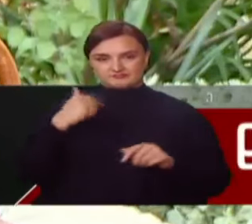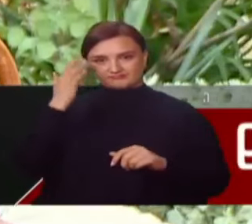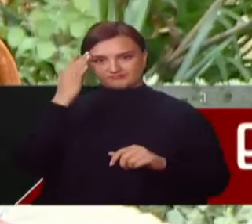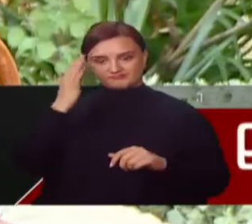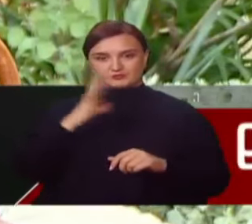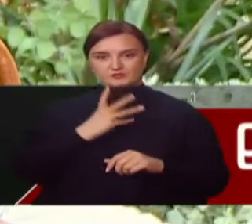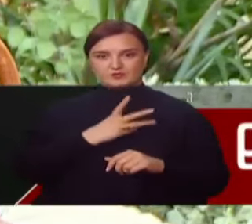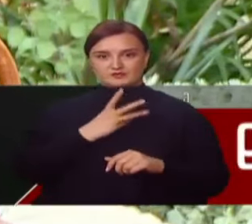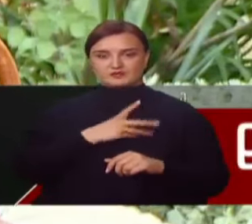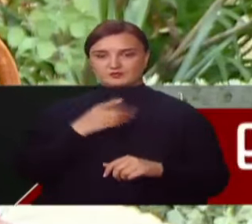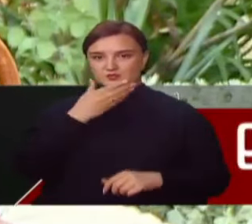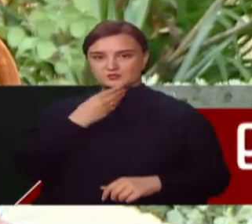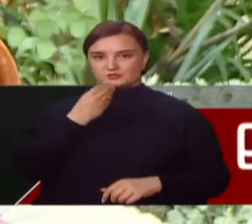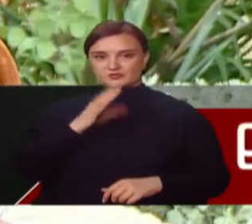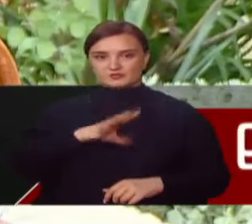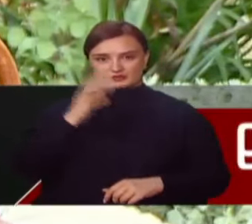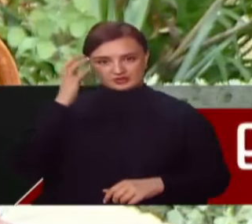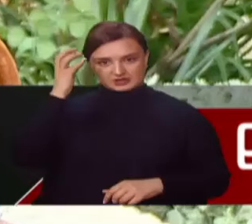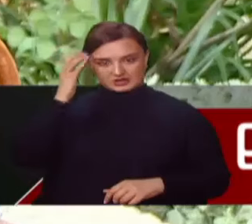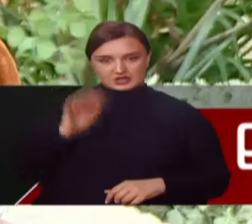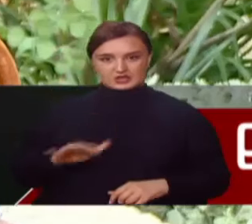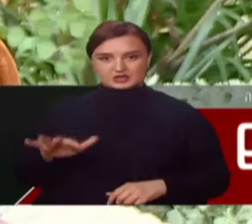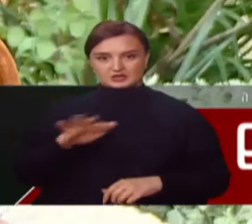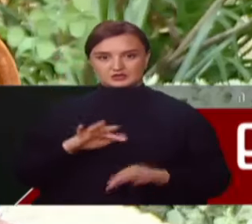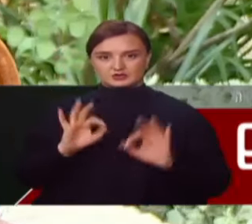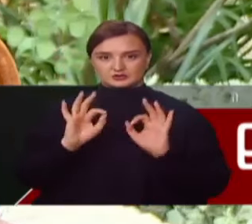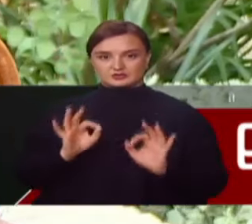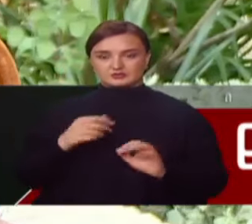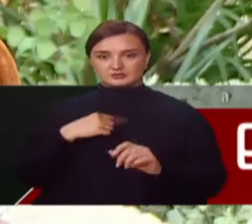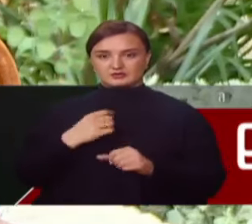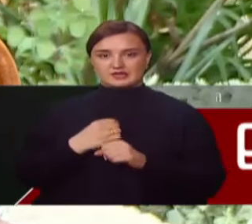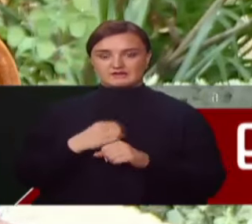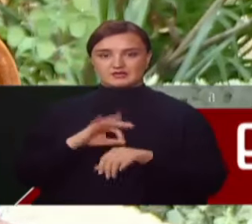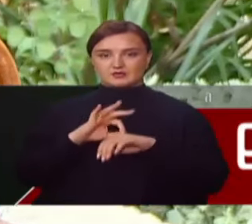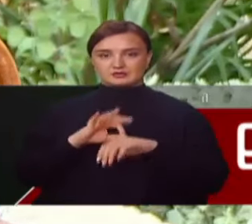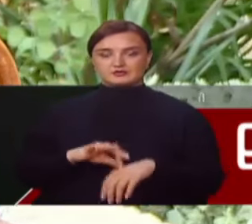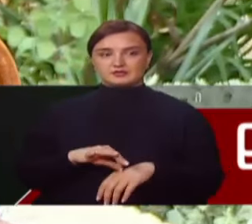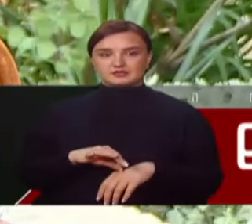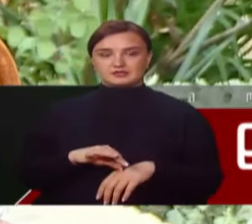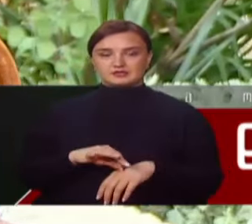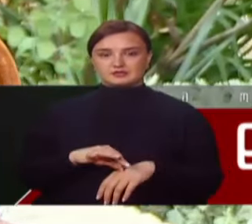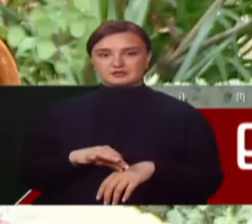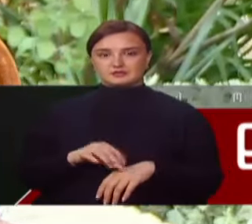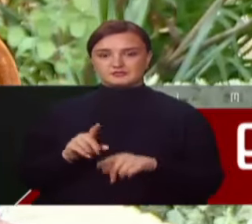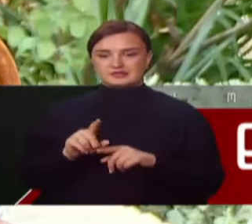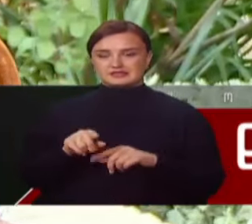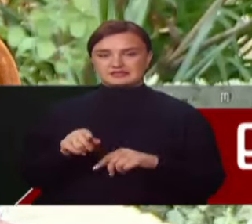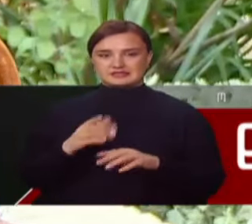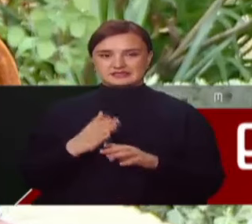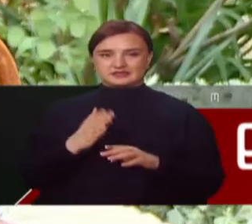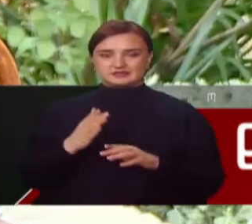ქონოდა კახეთში და სწორედ ეს განვახორციელე კიდევაც. თუმცა ეს მაინც მინიატურული